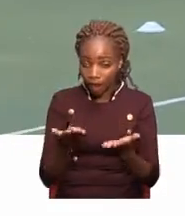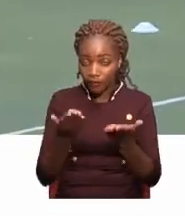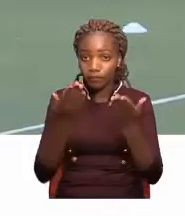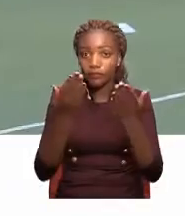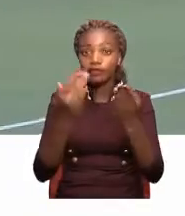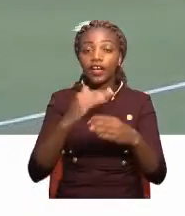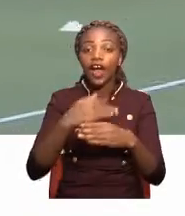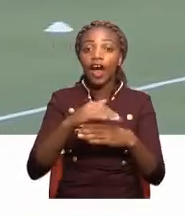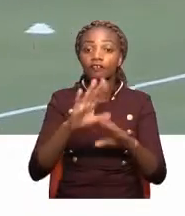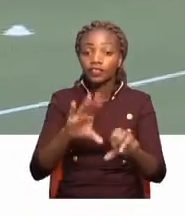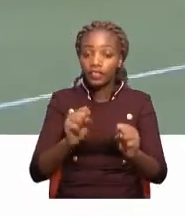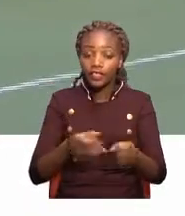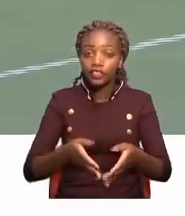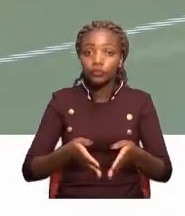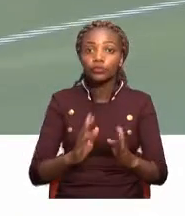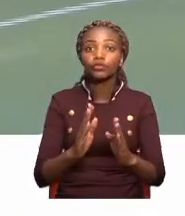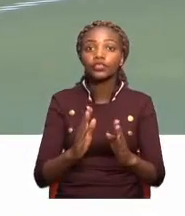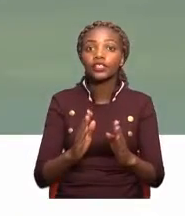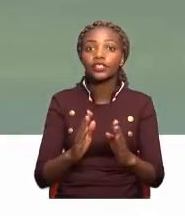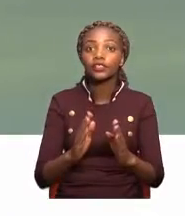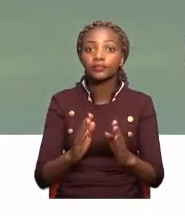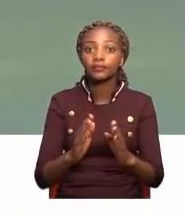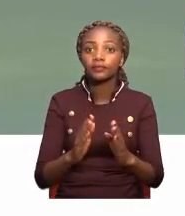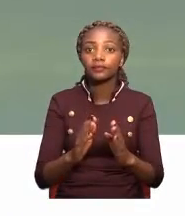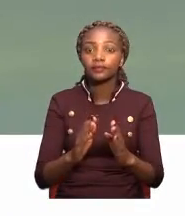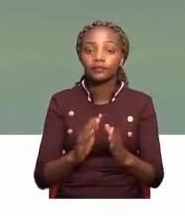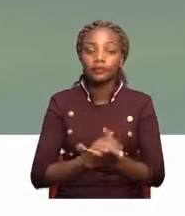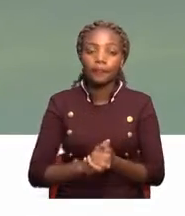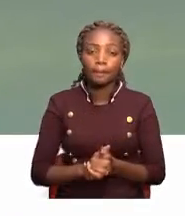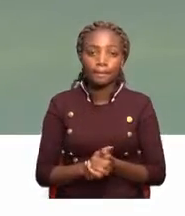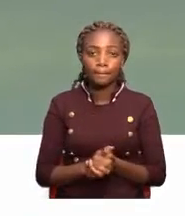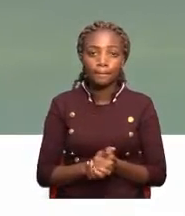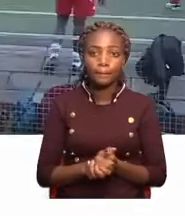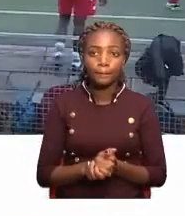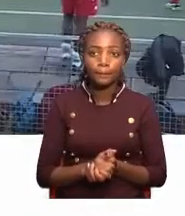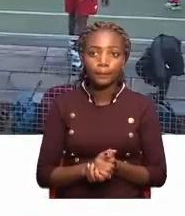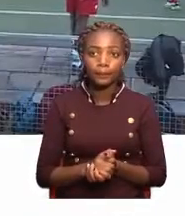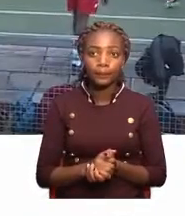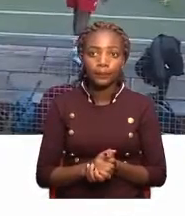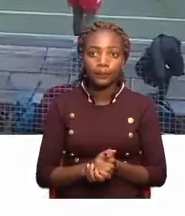nafasi mbili za mwisho kwenye ligi ya daraja la pili. Jason Sagini, TV47, michezo.